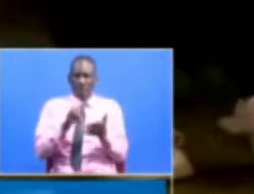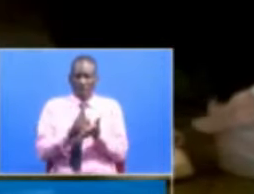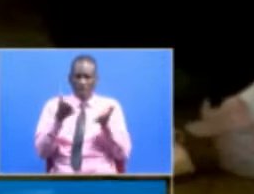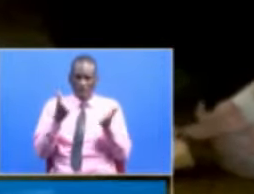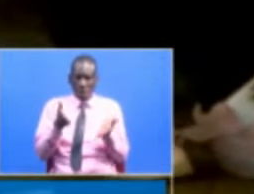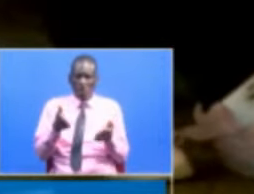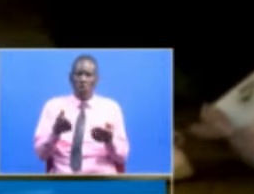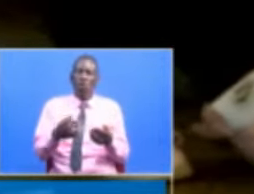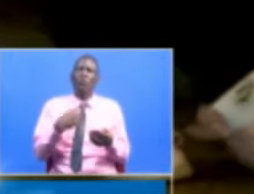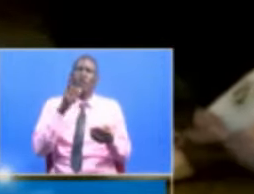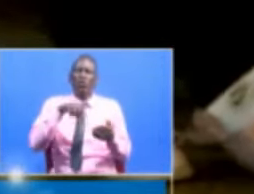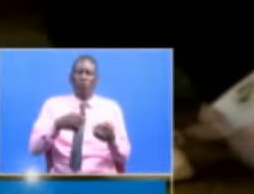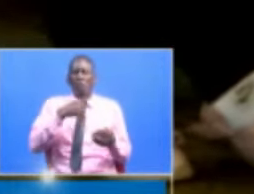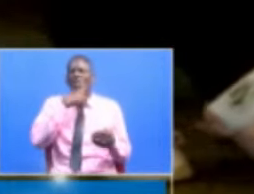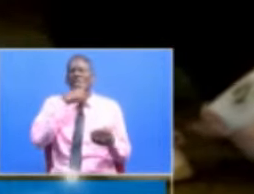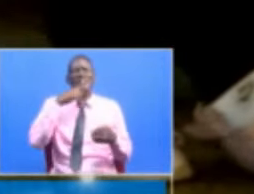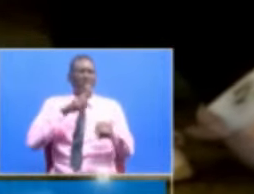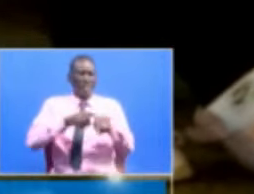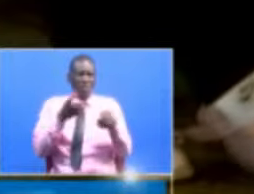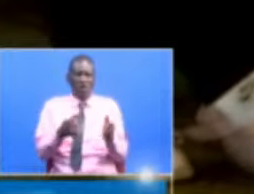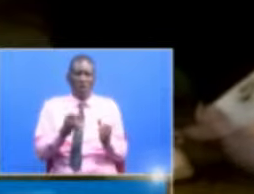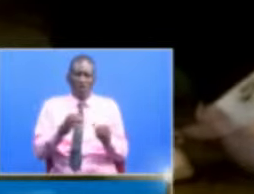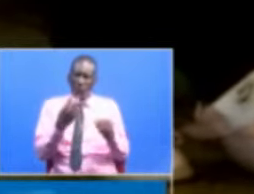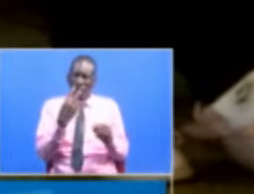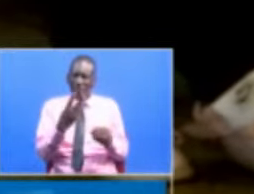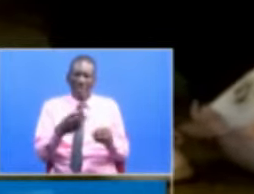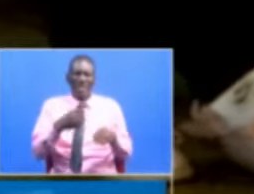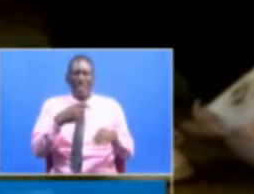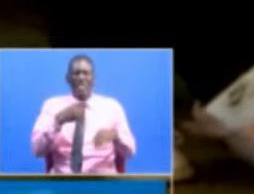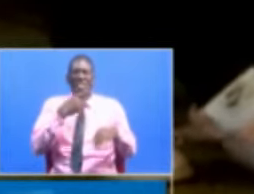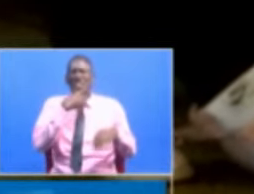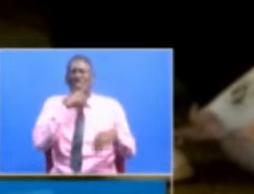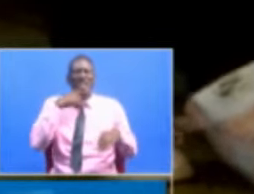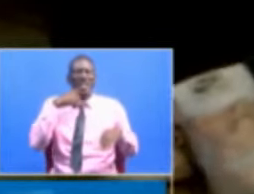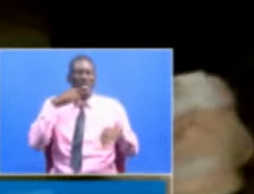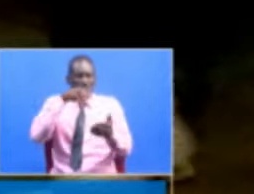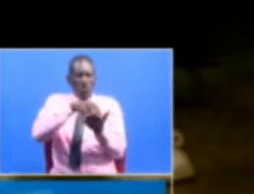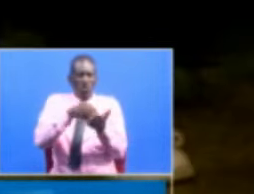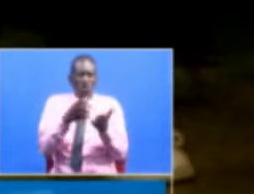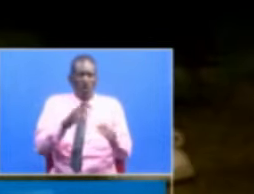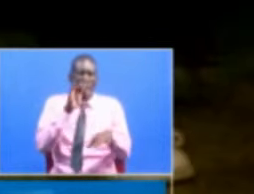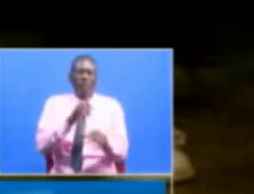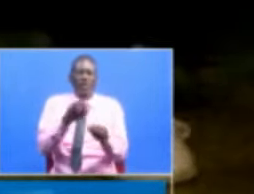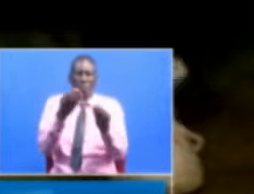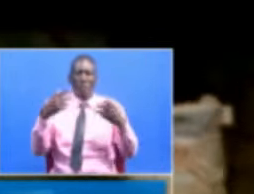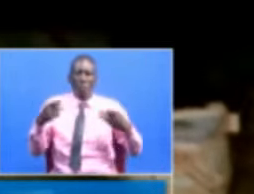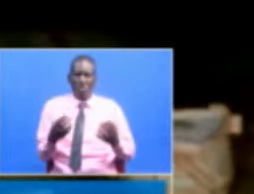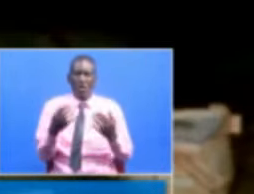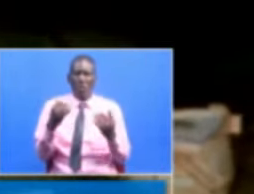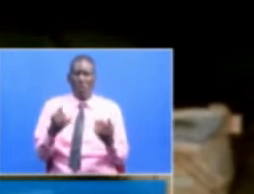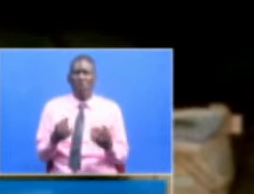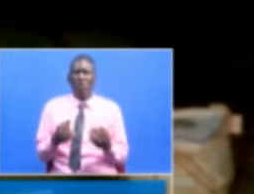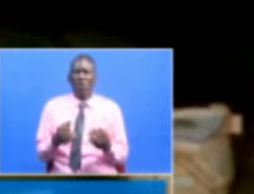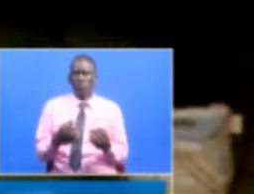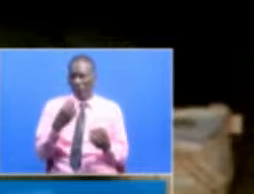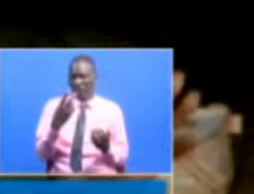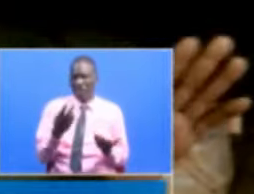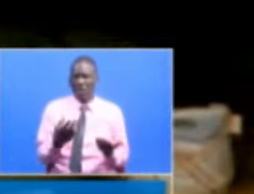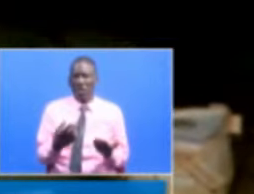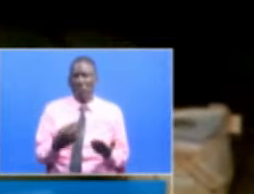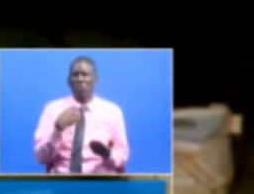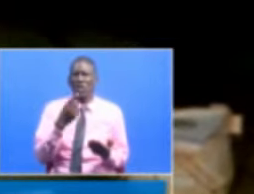tuseme kukona ukame. Sahi ukiangalia ukame ile iko, imeadhiri watu wengi sana. Kwa ajili unaangalia ta tuseme